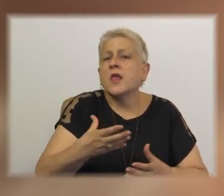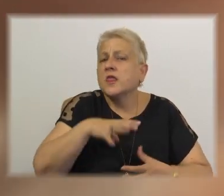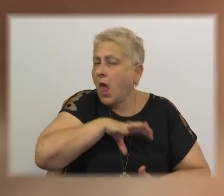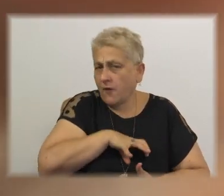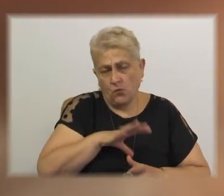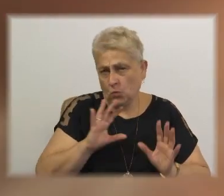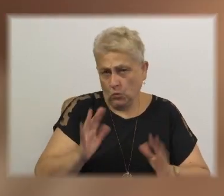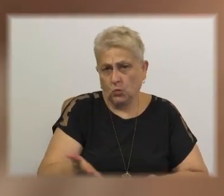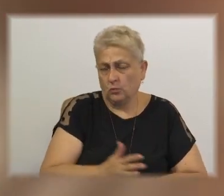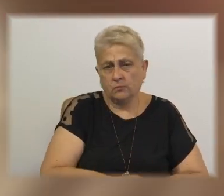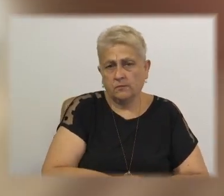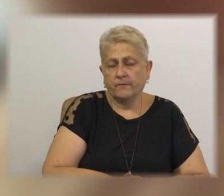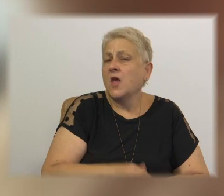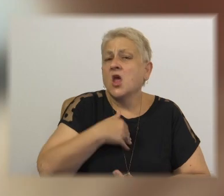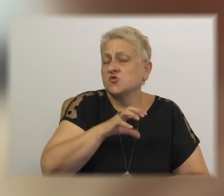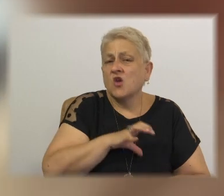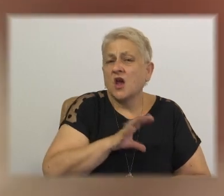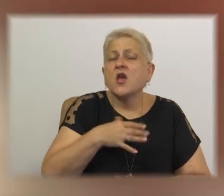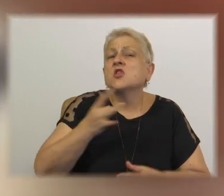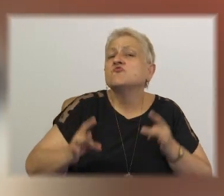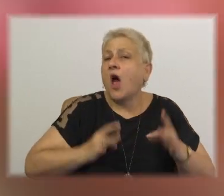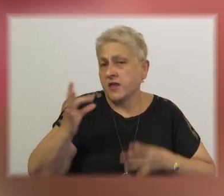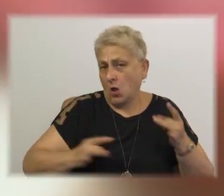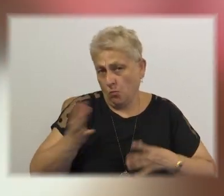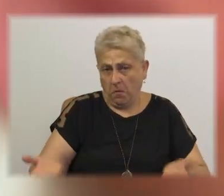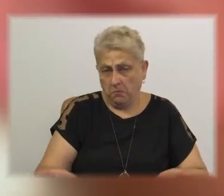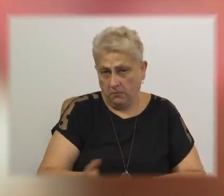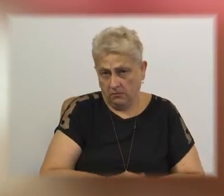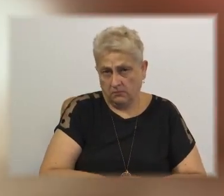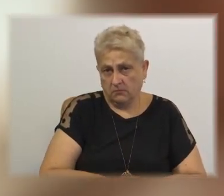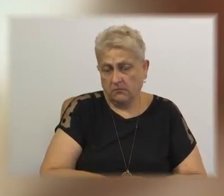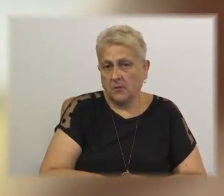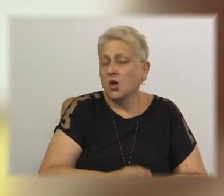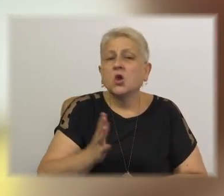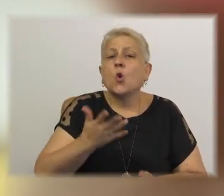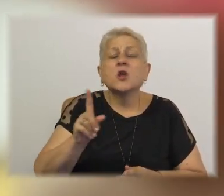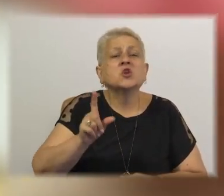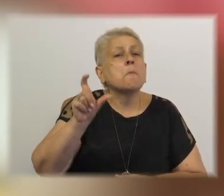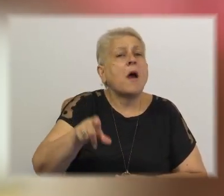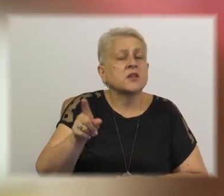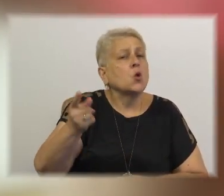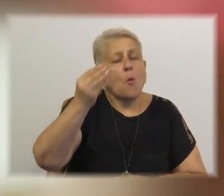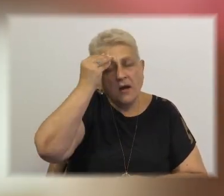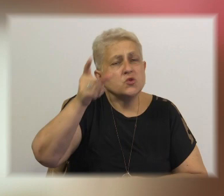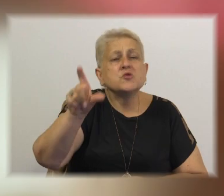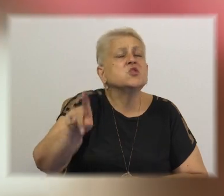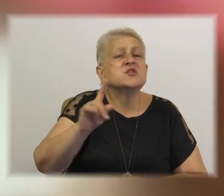նեղվում։ Թե նեղում, ջրայն անում եմ։ Ինք օրինակ ինչ մարդակո